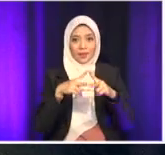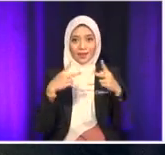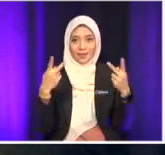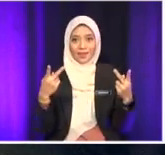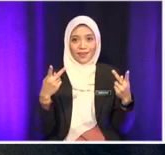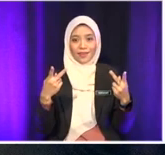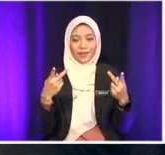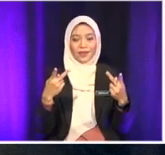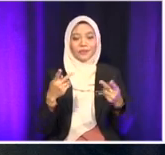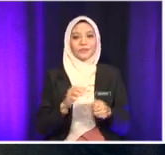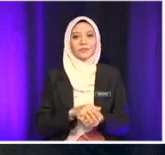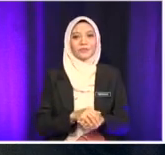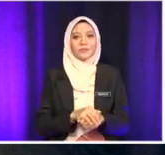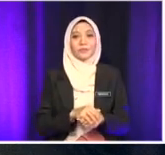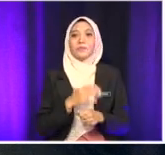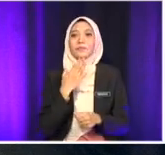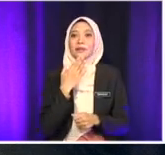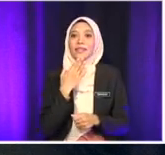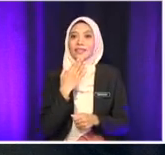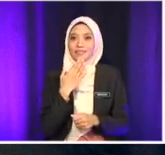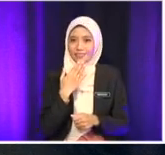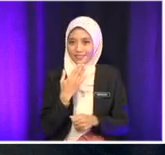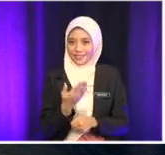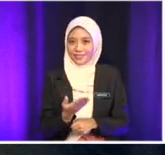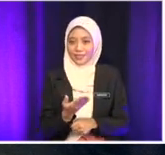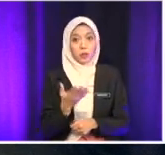alhamdulillah kabar baik sehat